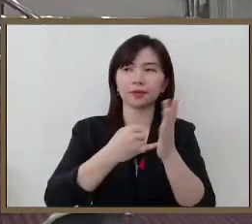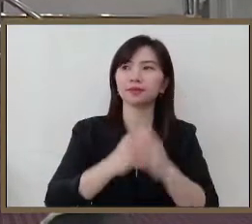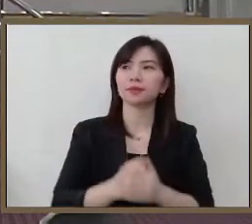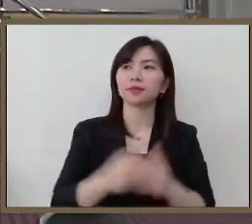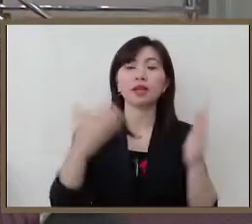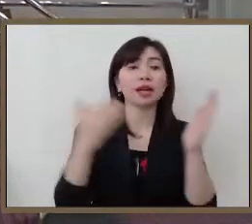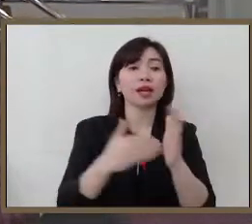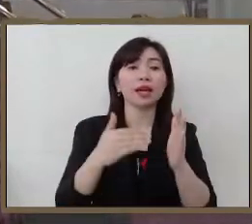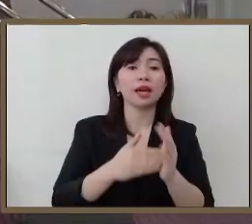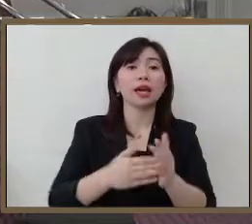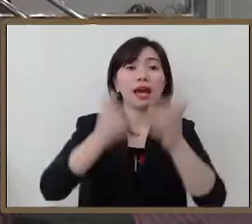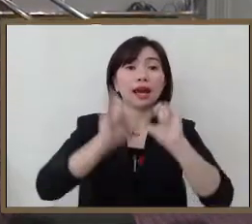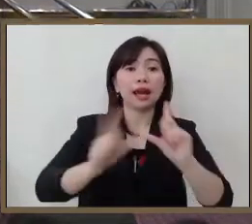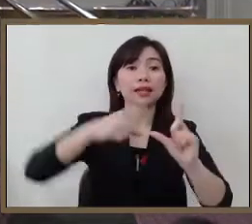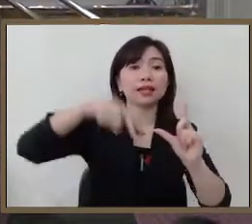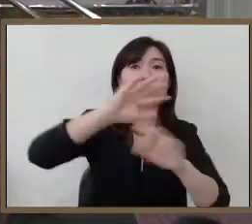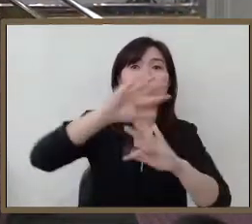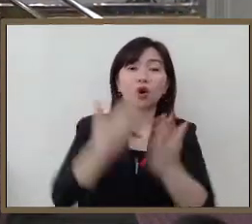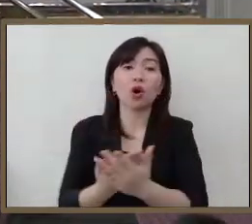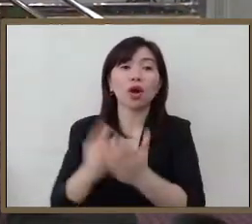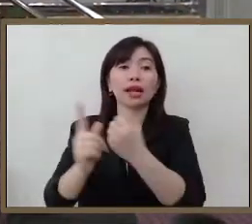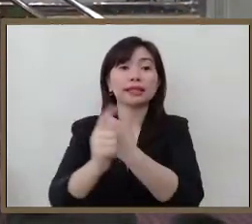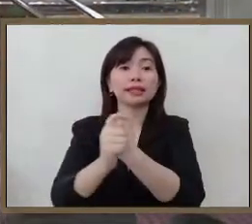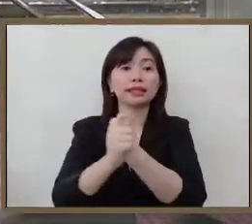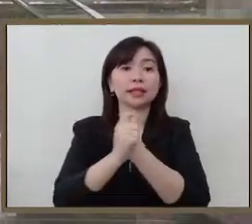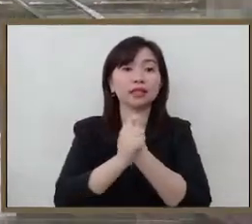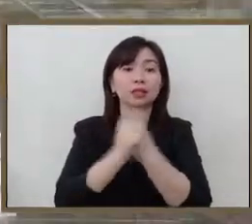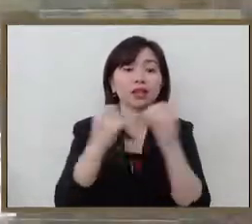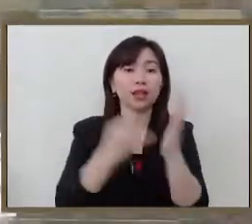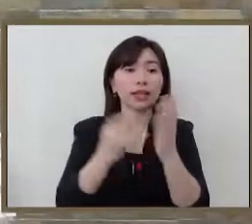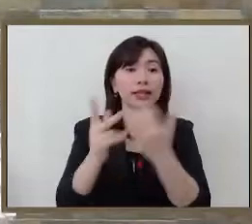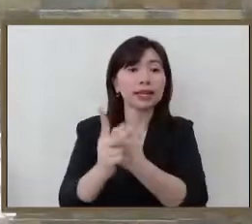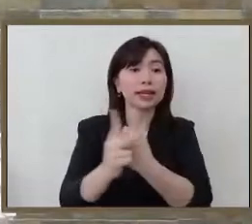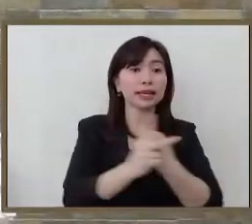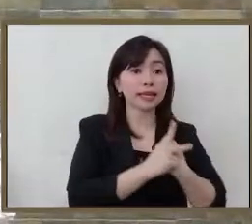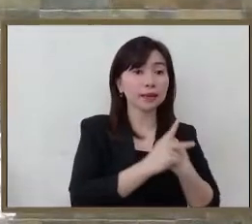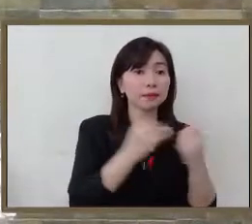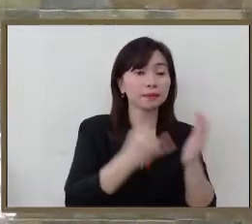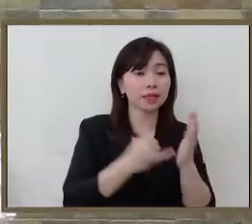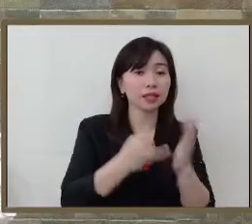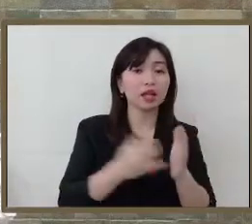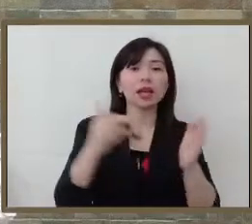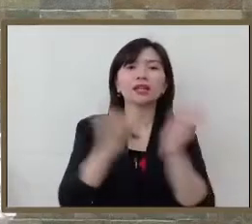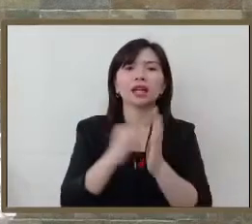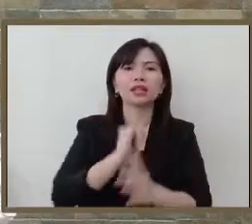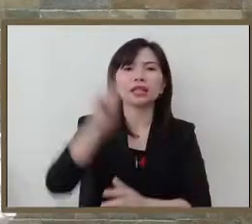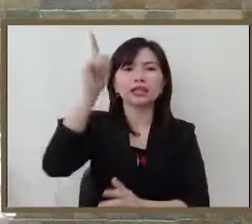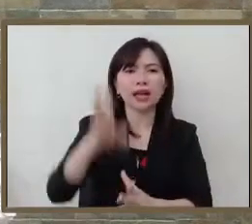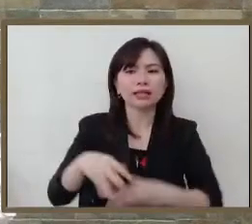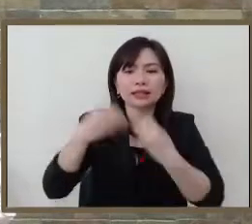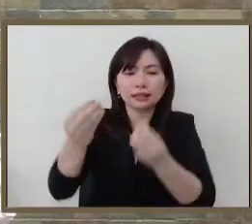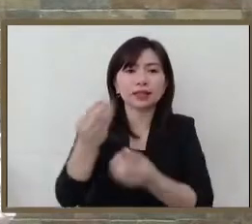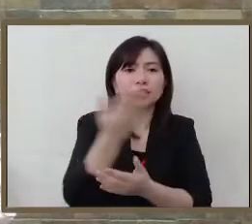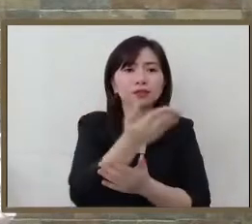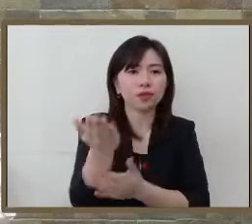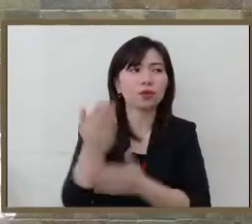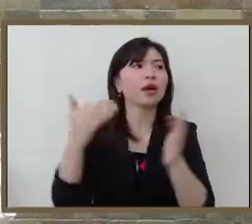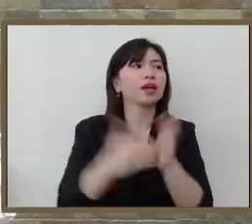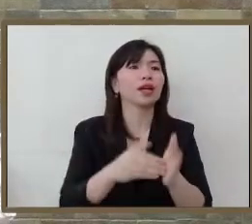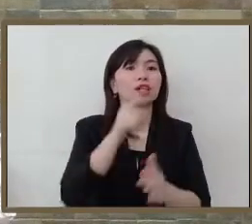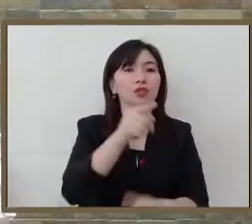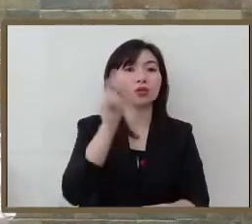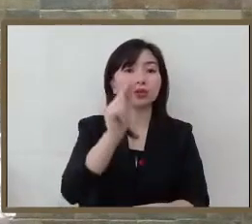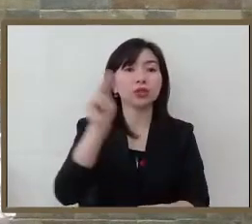Let us treasure it, young people. Ibinigay na sa iyo yan ng Diyos. Treasure it. Pahalagahan mo yan sa buhay